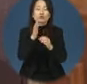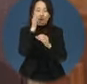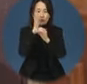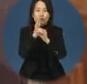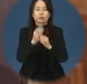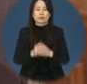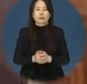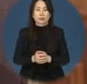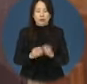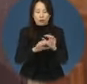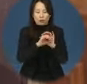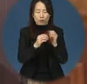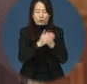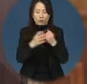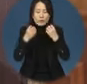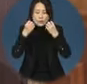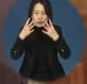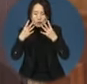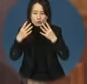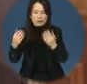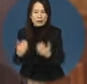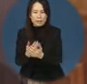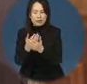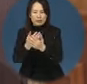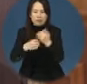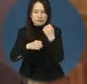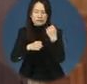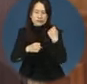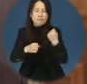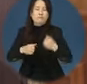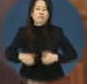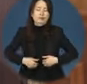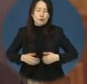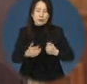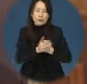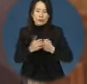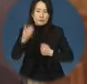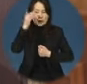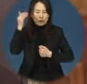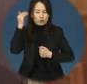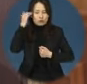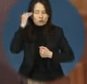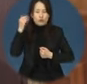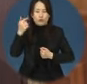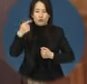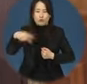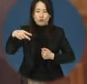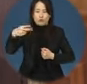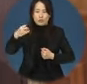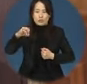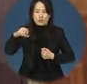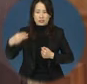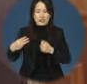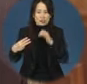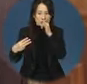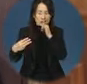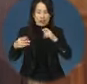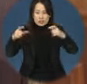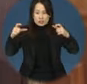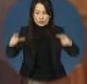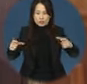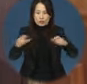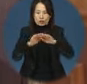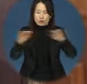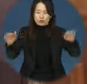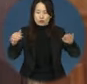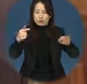성장 동력을 만들 필요가 있다 해서 한번 ud 를 실질 했는데 그렇죠 그 한국판 ud 를 하면서 지옥 기영 ud 를 한